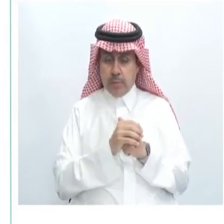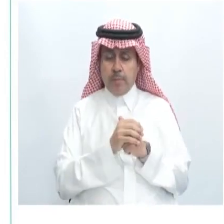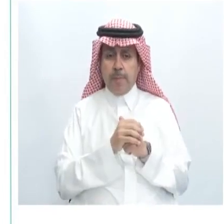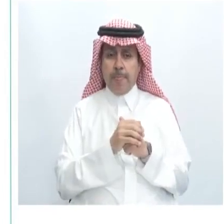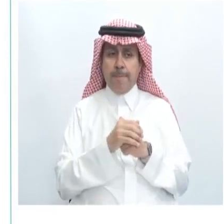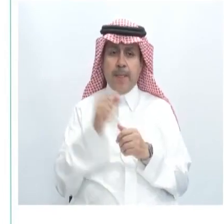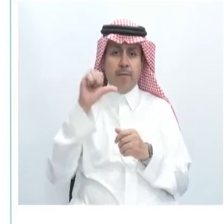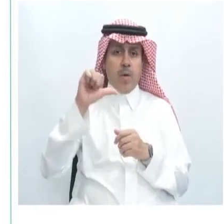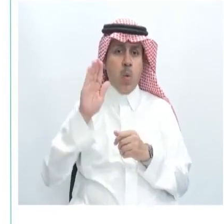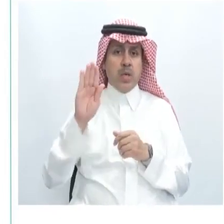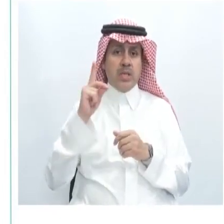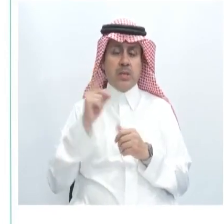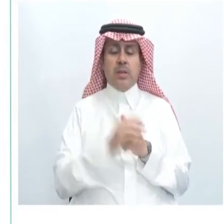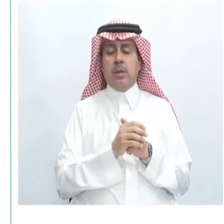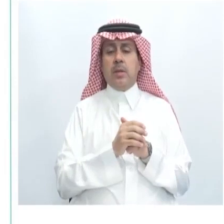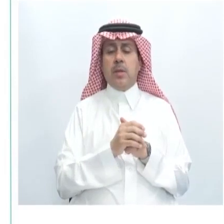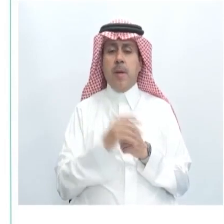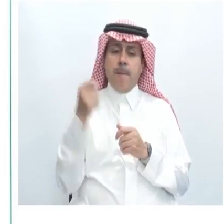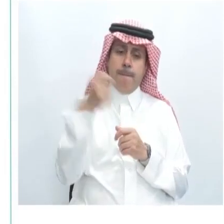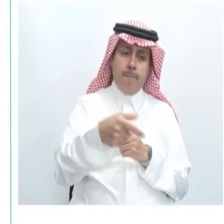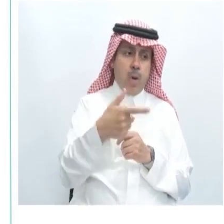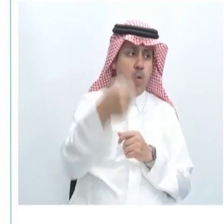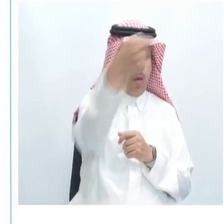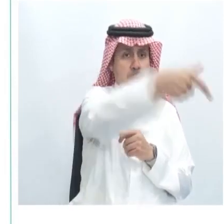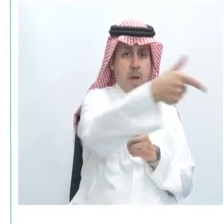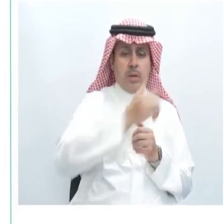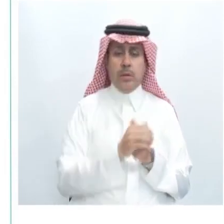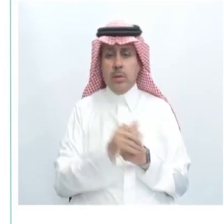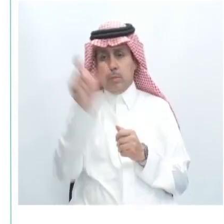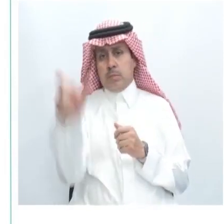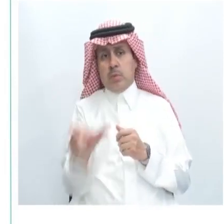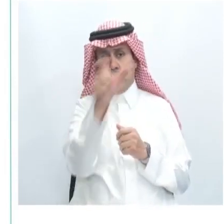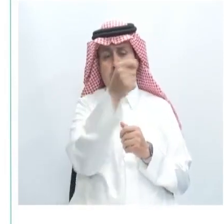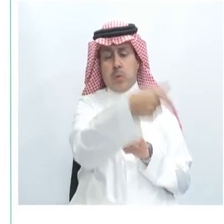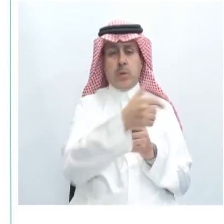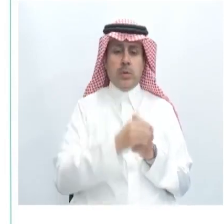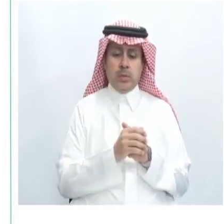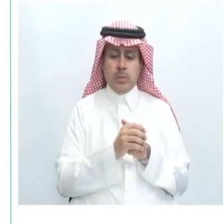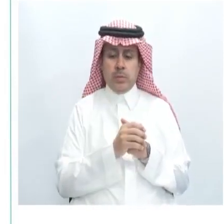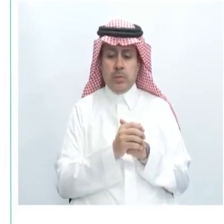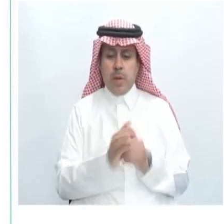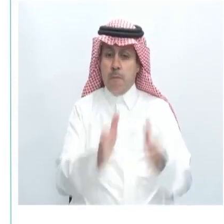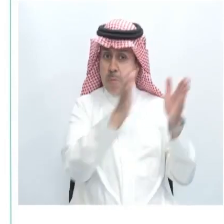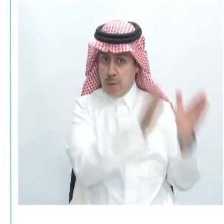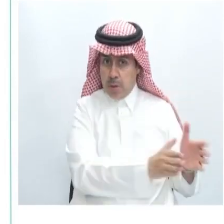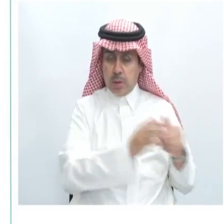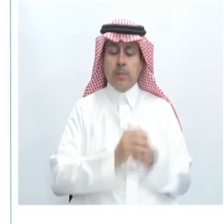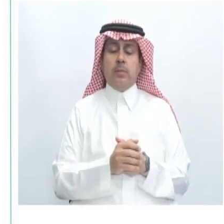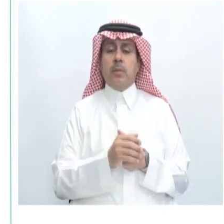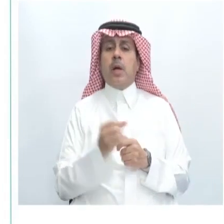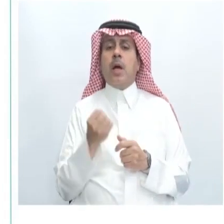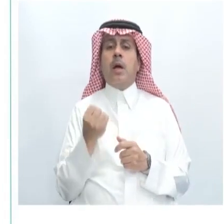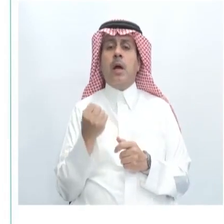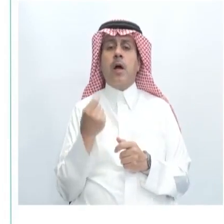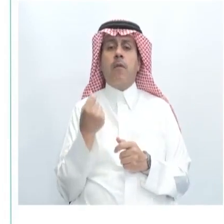ام هنالك وسطاء مثلا كبائع تاجر جمله او تاجر تجزئه ذكرنا بعد ذلك التسعير وذكرناه